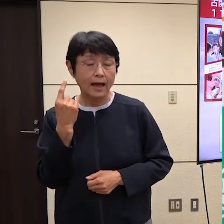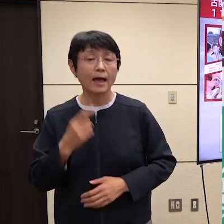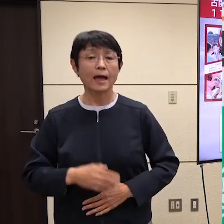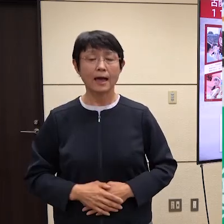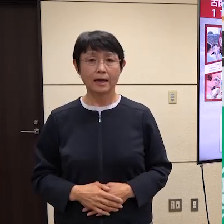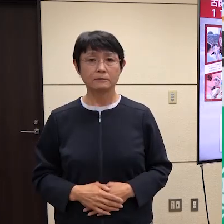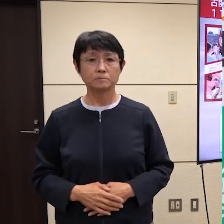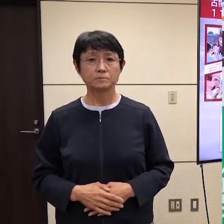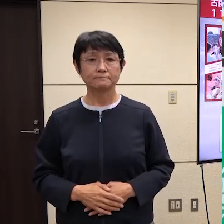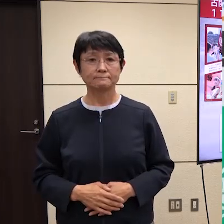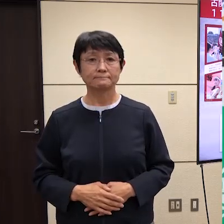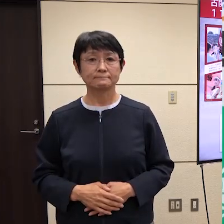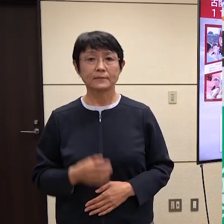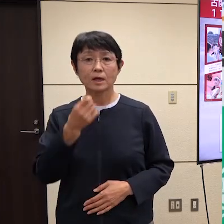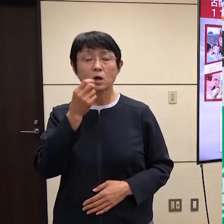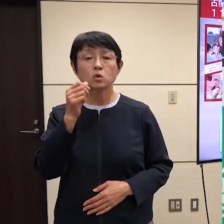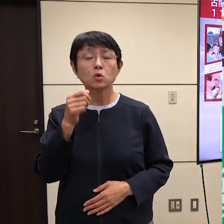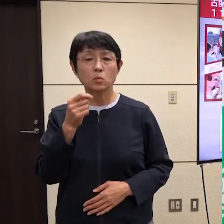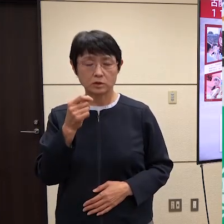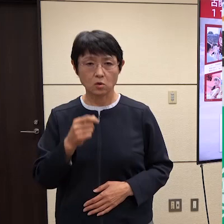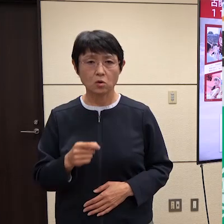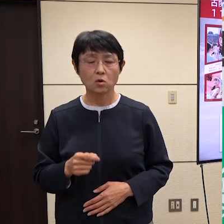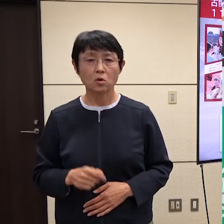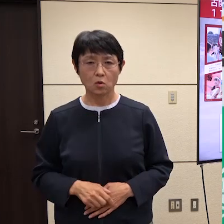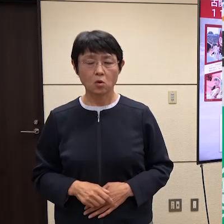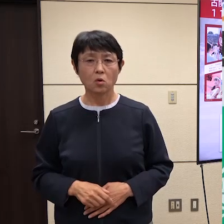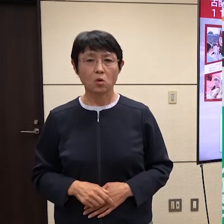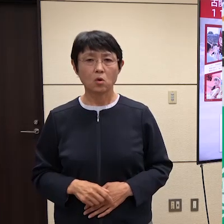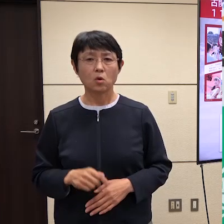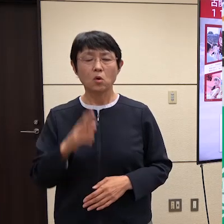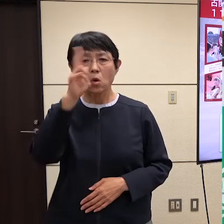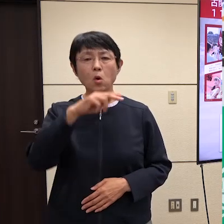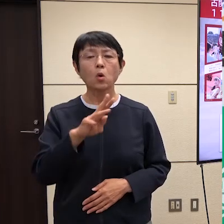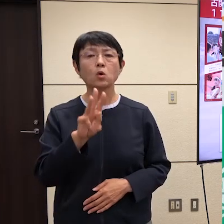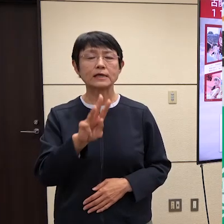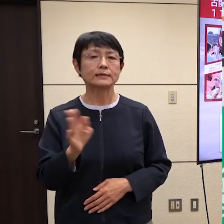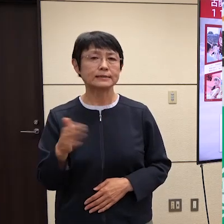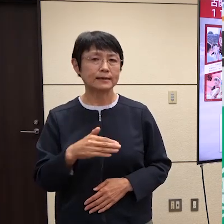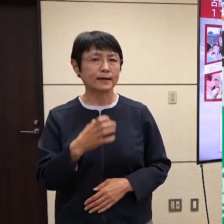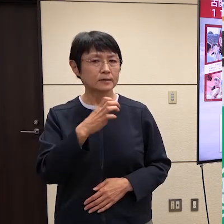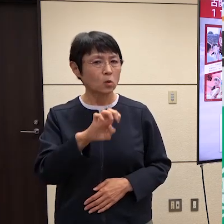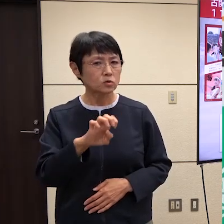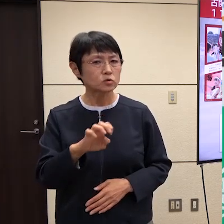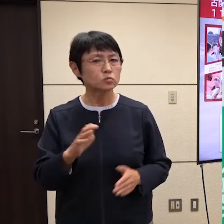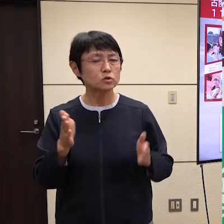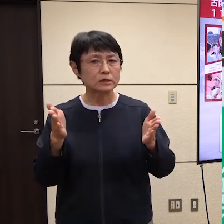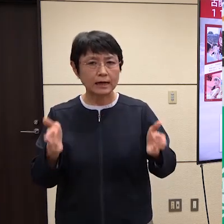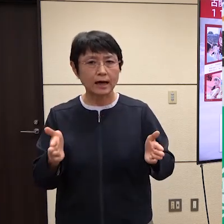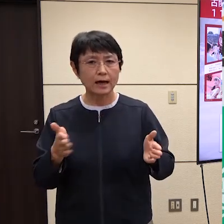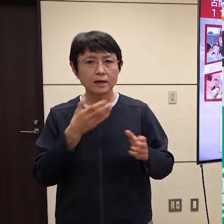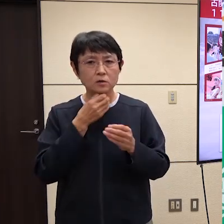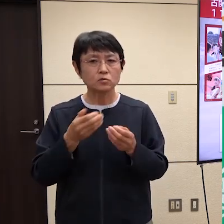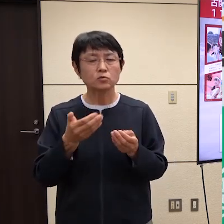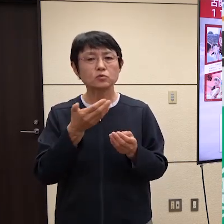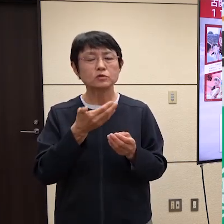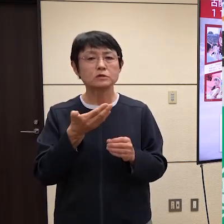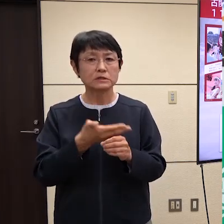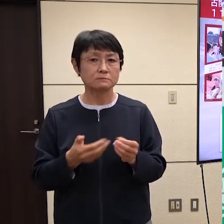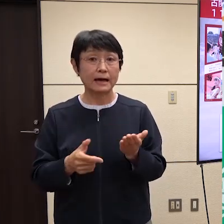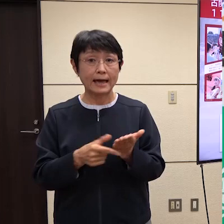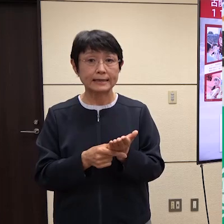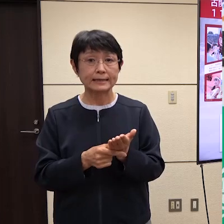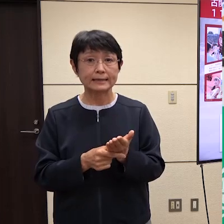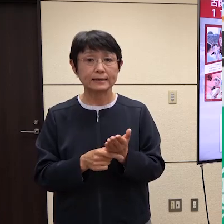ですね、土曜日の15時から、約40分間福島駅東口広